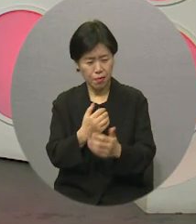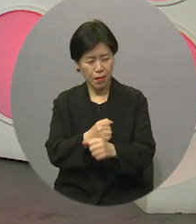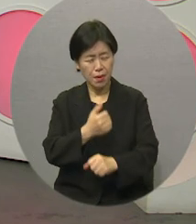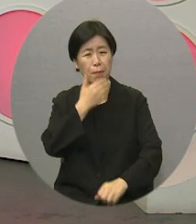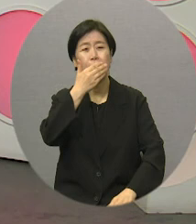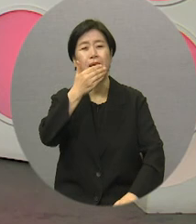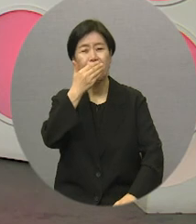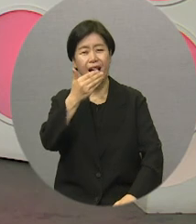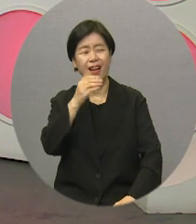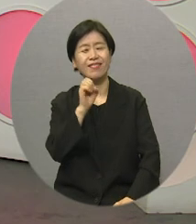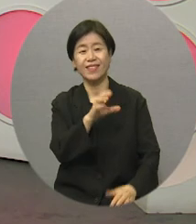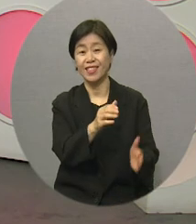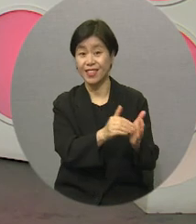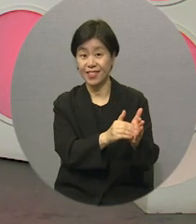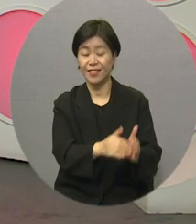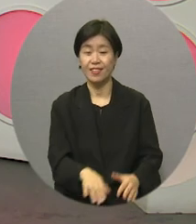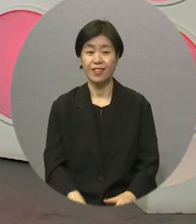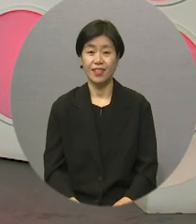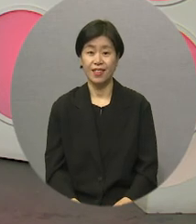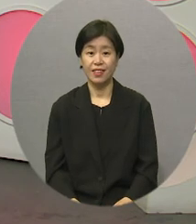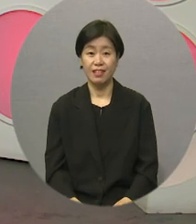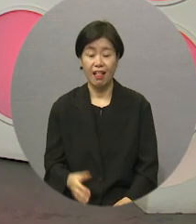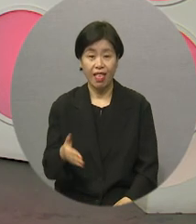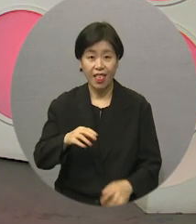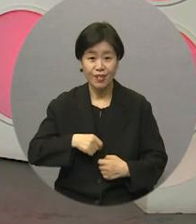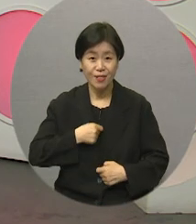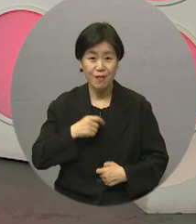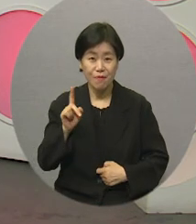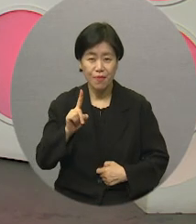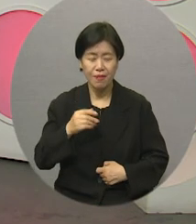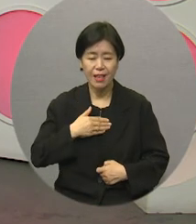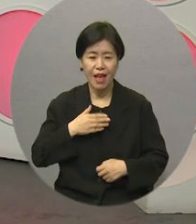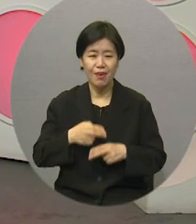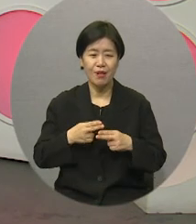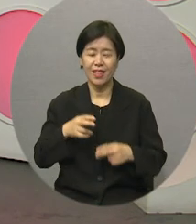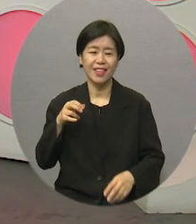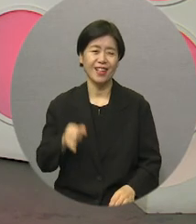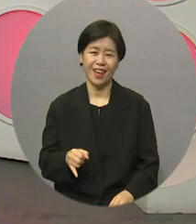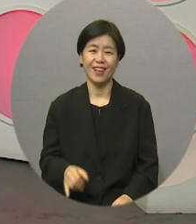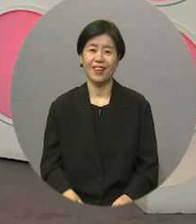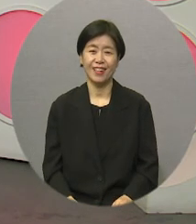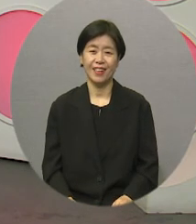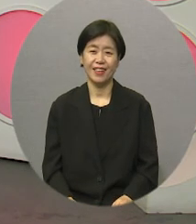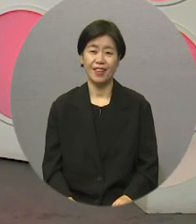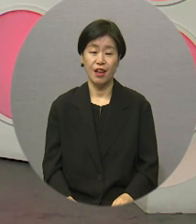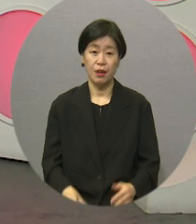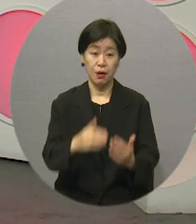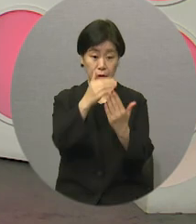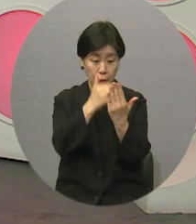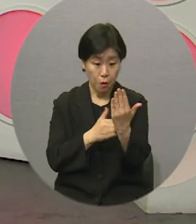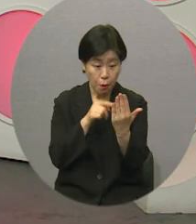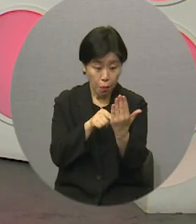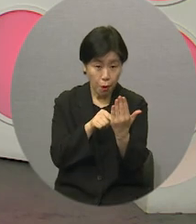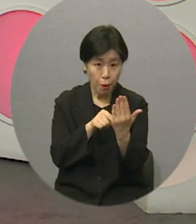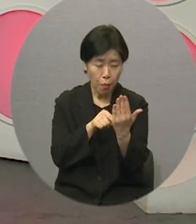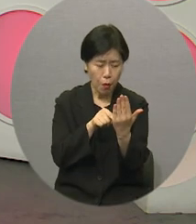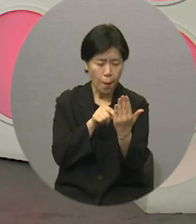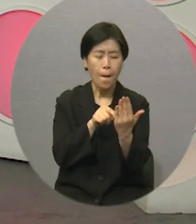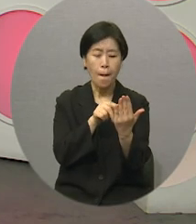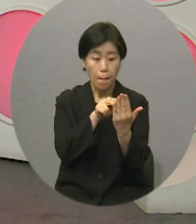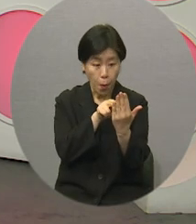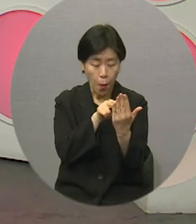해주겠다고 호언장담했었지만 사실 저는 요리를 잘 못합니다. 레시피 그대로 만들어도 맛이